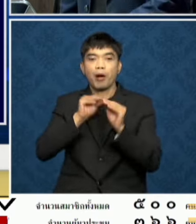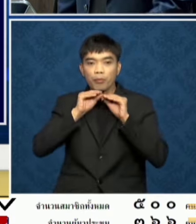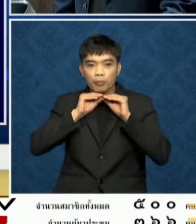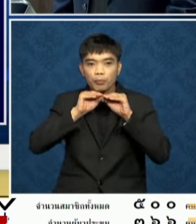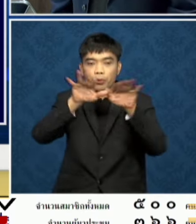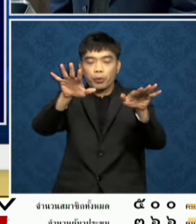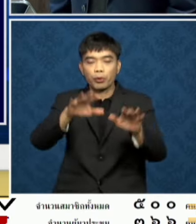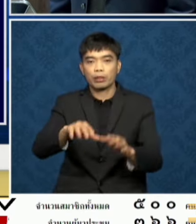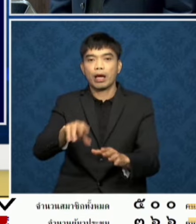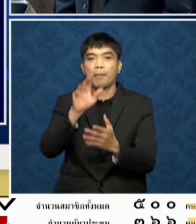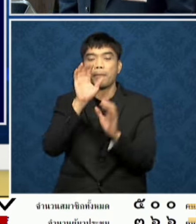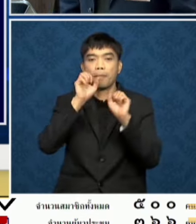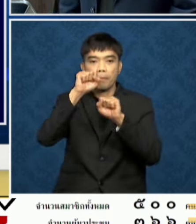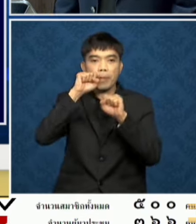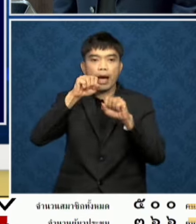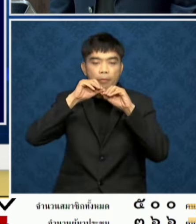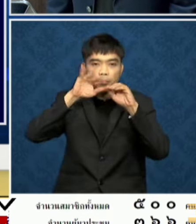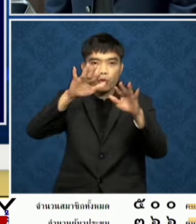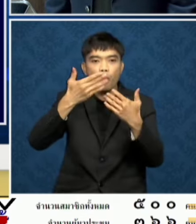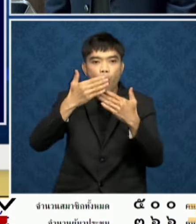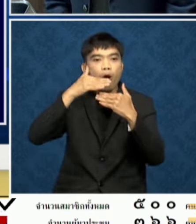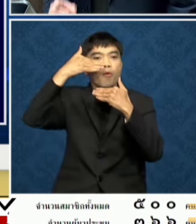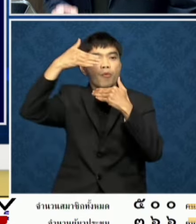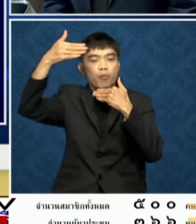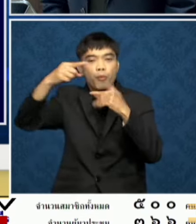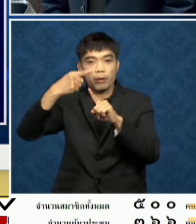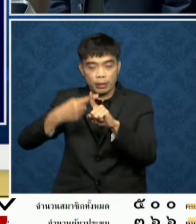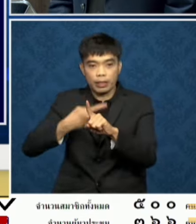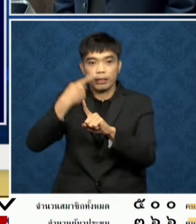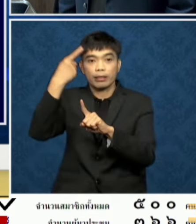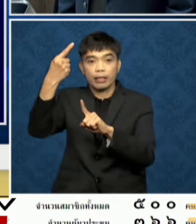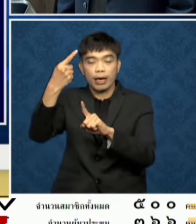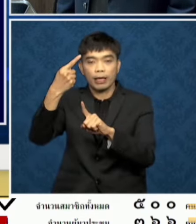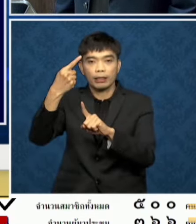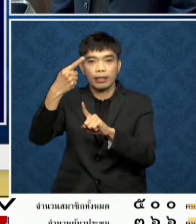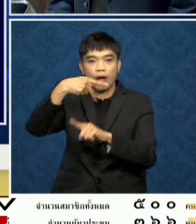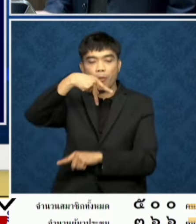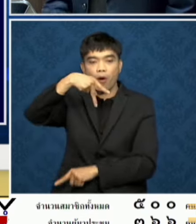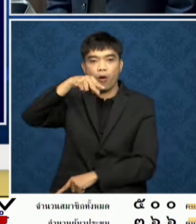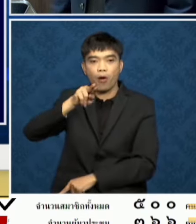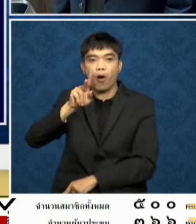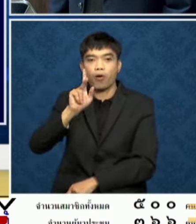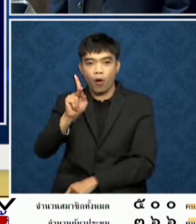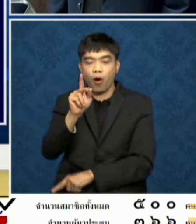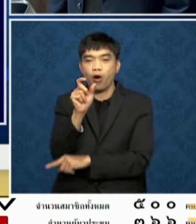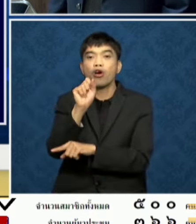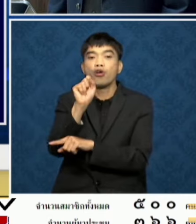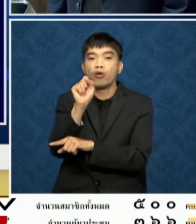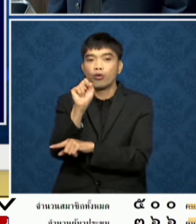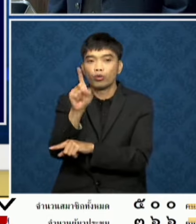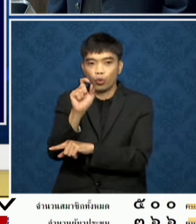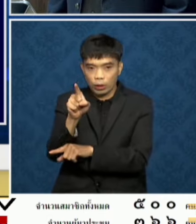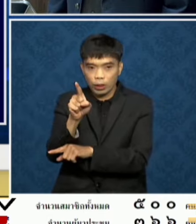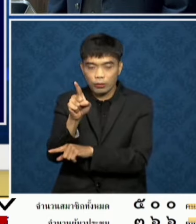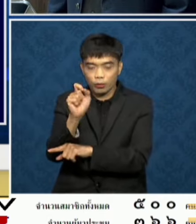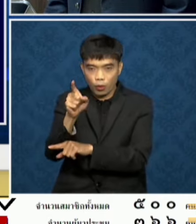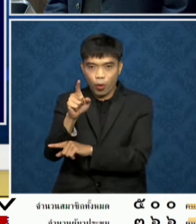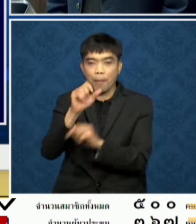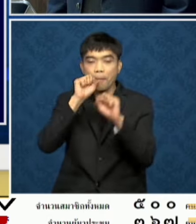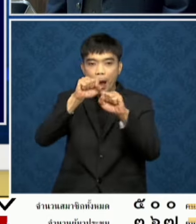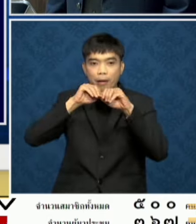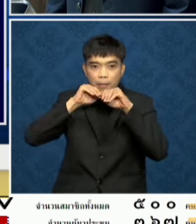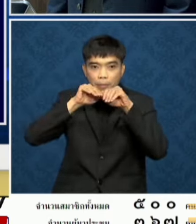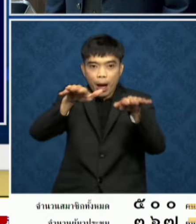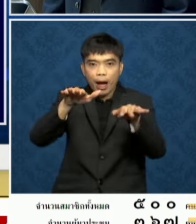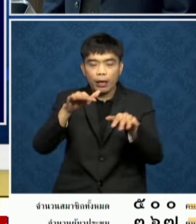1เดือนนี่ก็เป็นข่าวที่หาได้ทั่วไปครับผมเคยอ่าน TOR ศูนย์นี่ครับท่านประธานมันมีค่าอินเทอร์เน็ตด้วยนะครับนี่ค